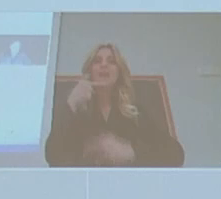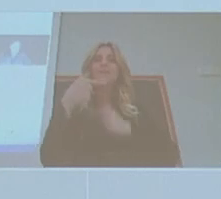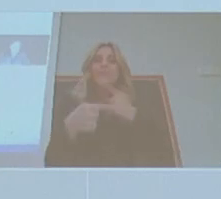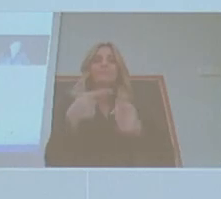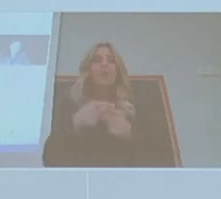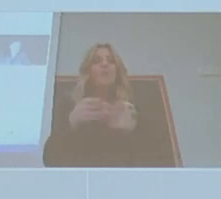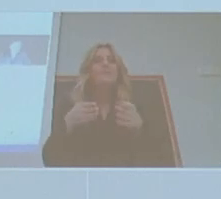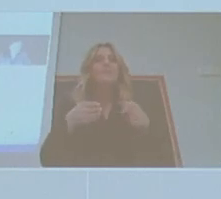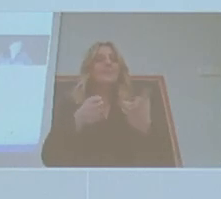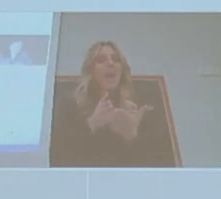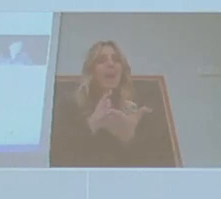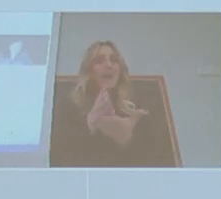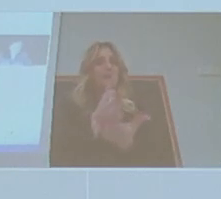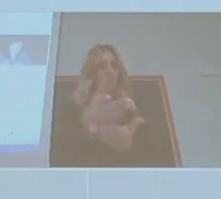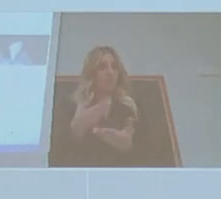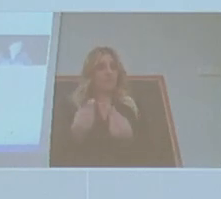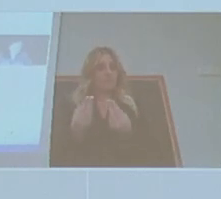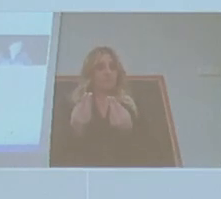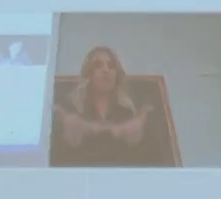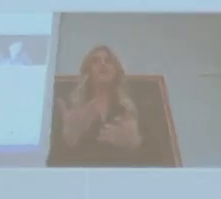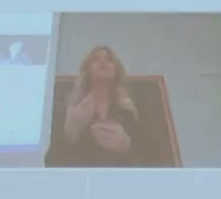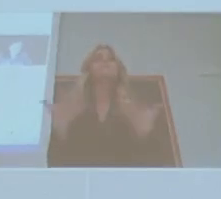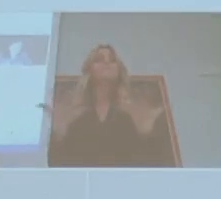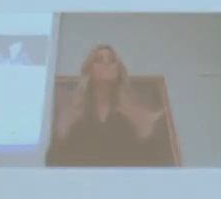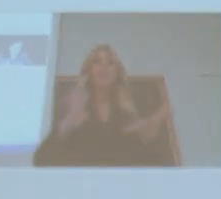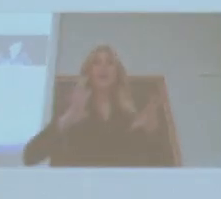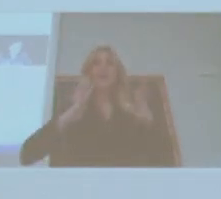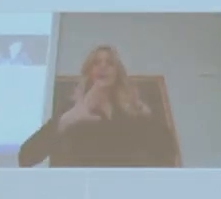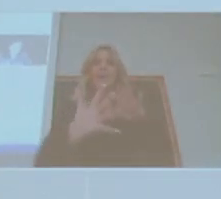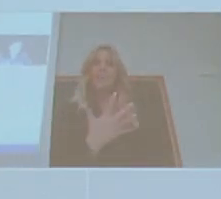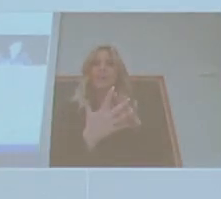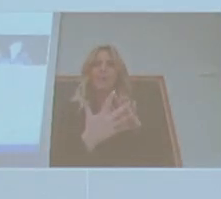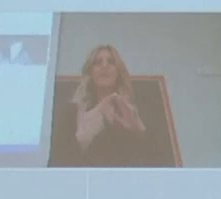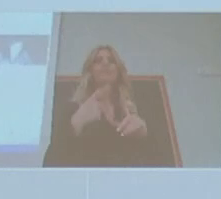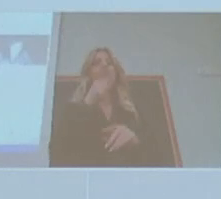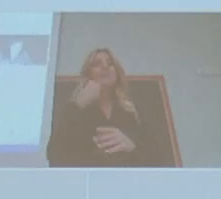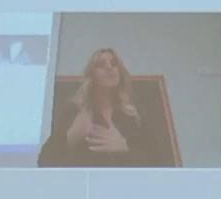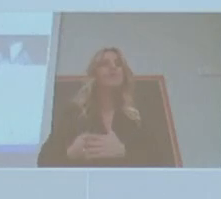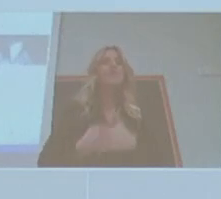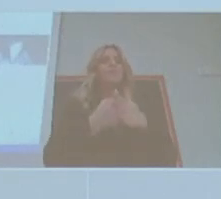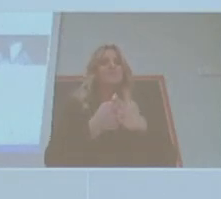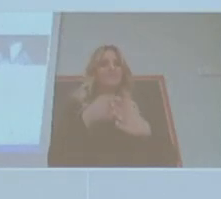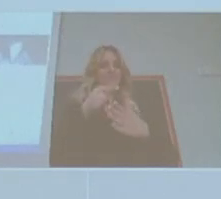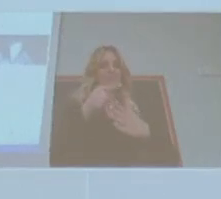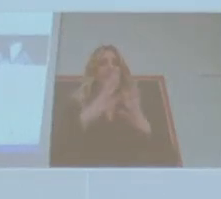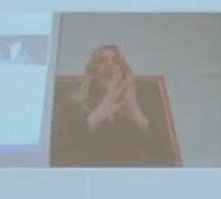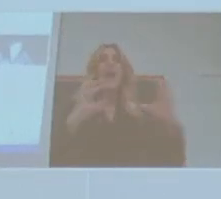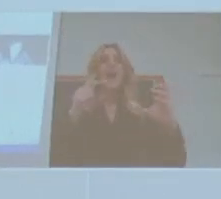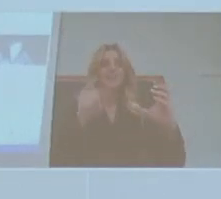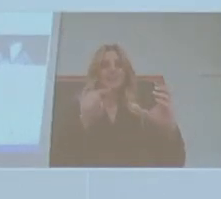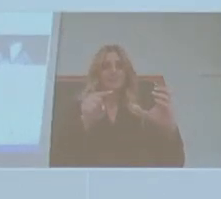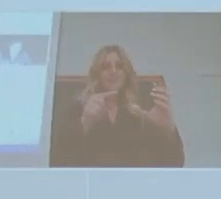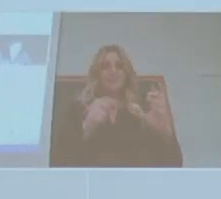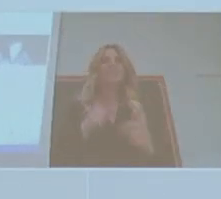via, intervento introduttivo, è appunto il cambiamento indotto dalla sostenibilità nelle imprese, pillole di